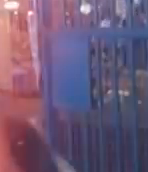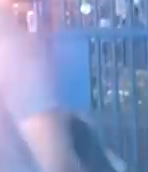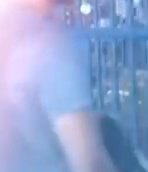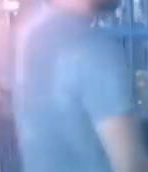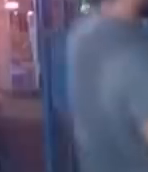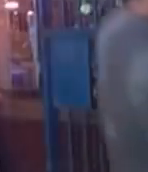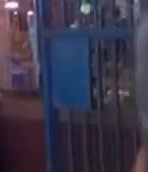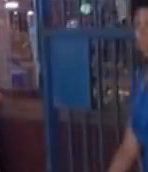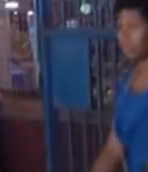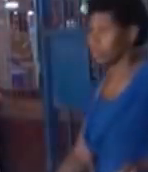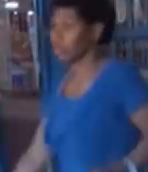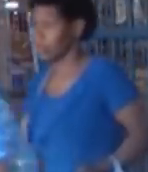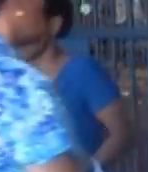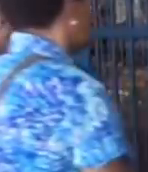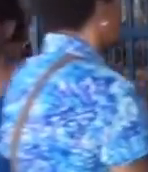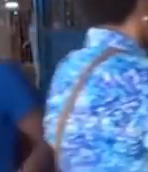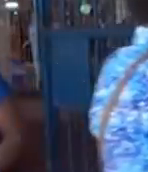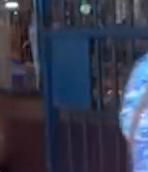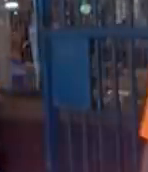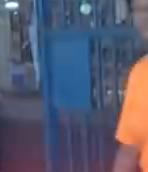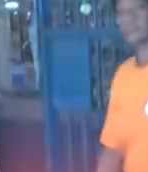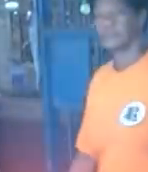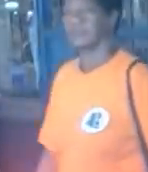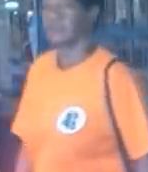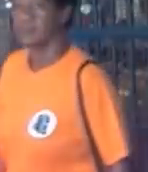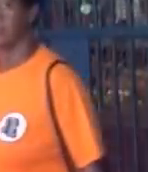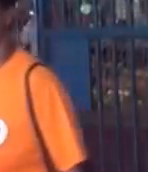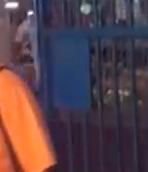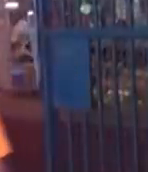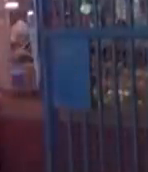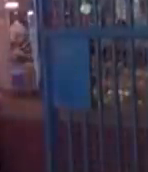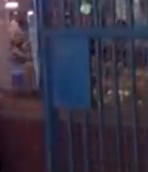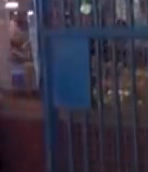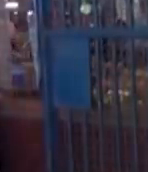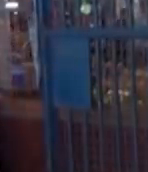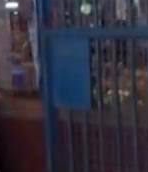कुमार स्वामी नायक है गोंगवा लुगु लटोका रेडियो फीजी 2